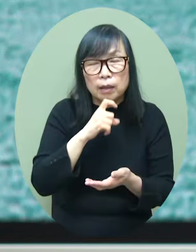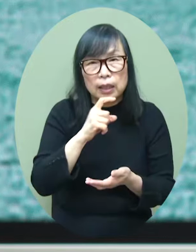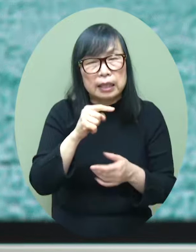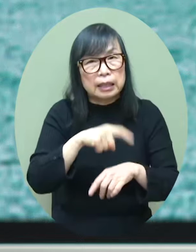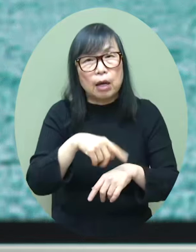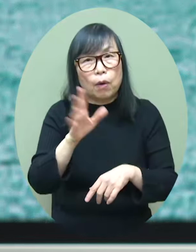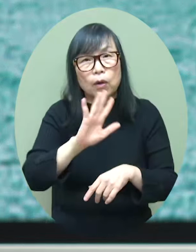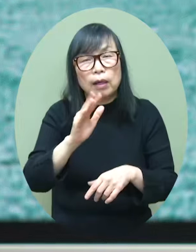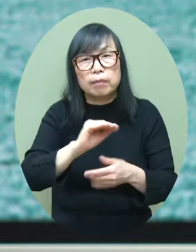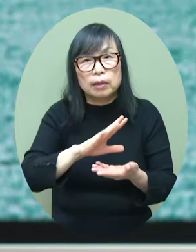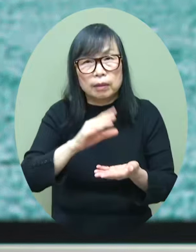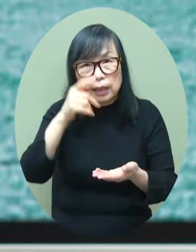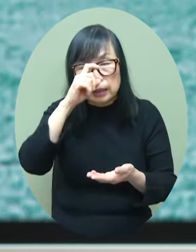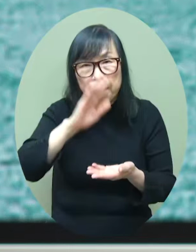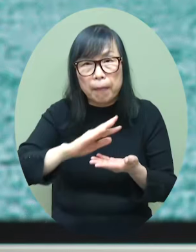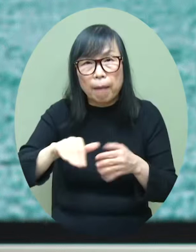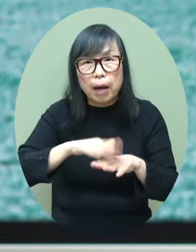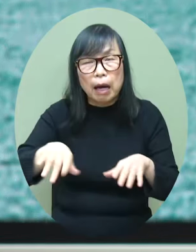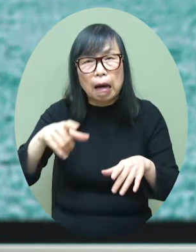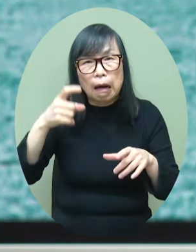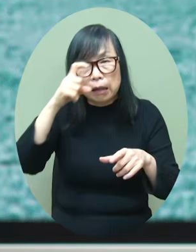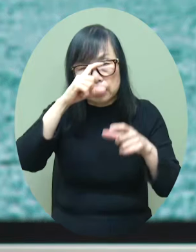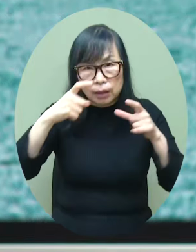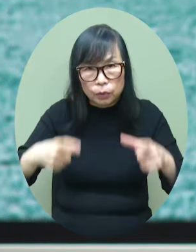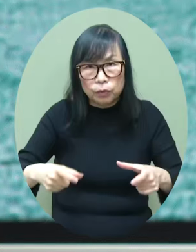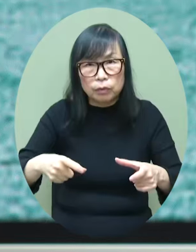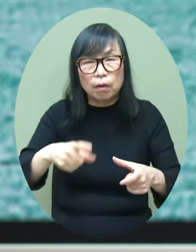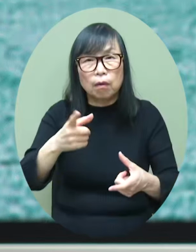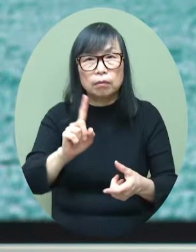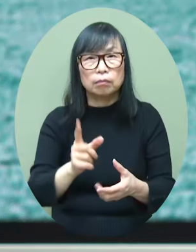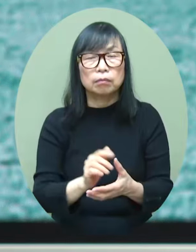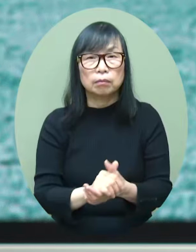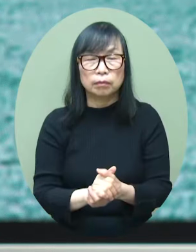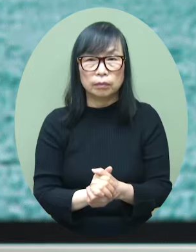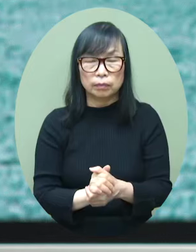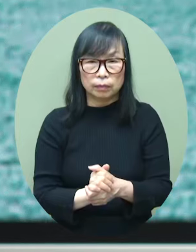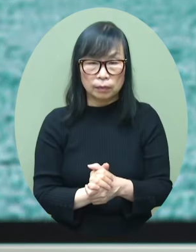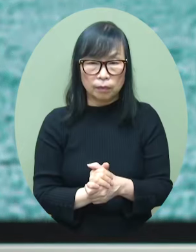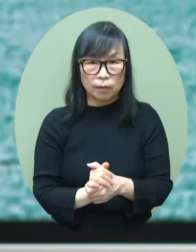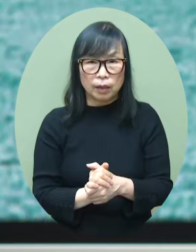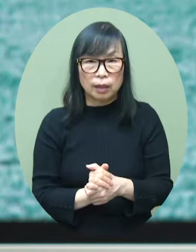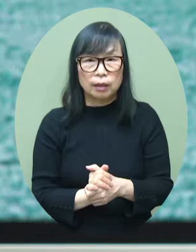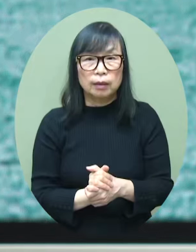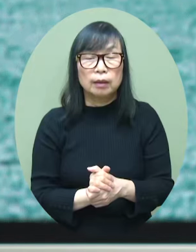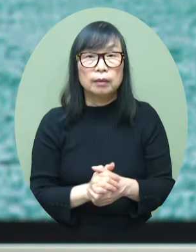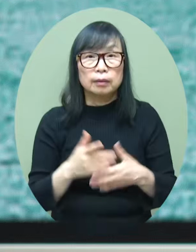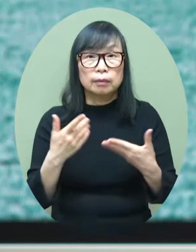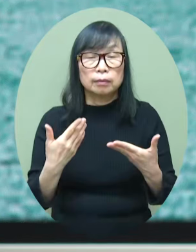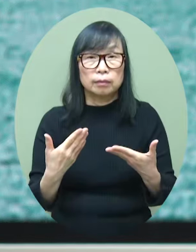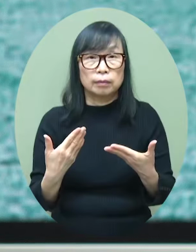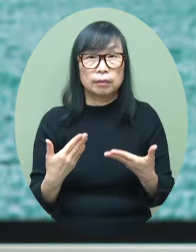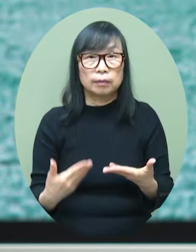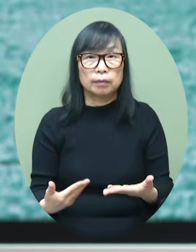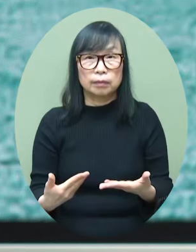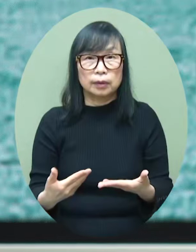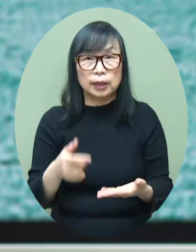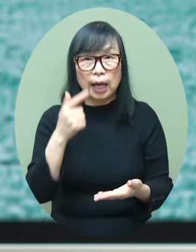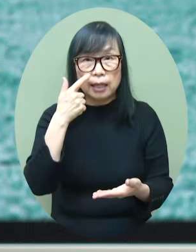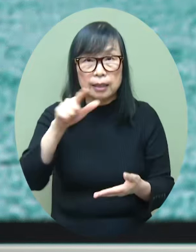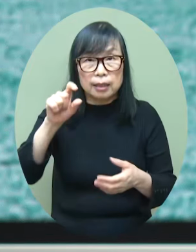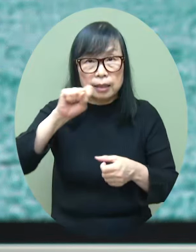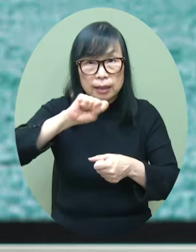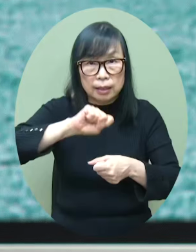得十分清楚啫，記得係圓台咁邊張或者點樣。咁而家新即係新增